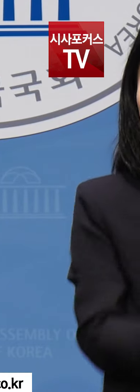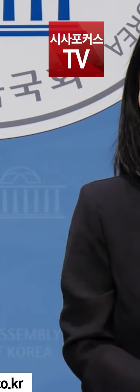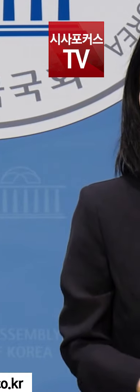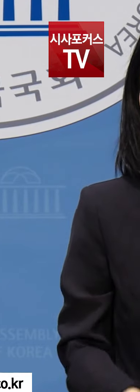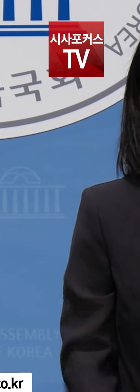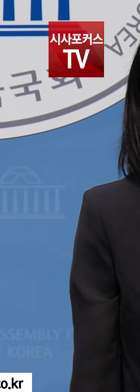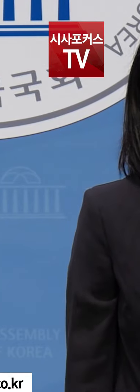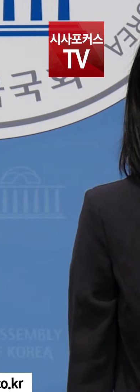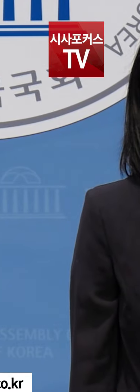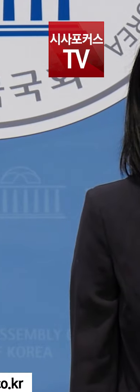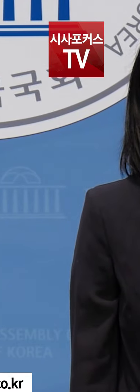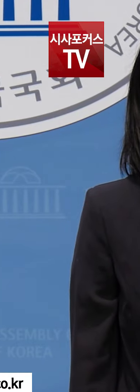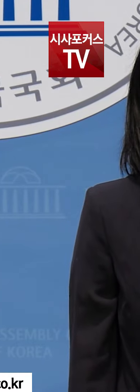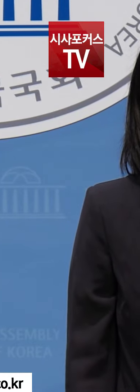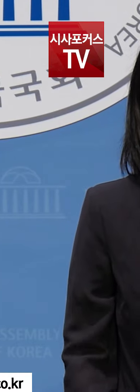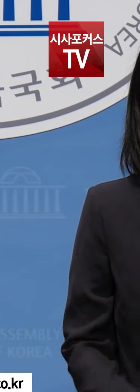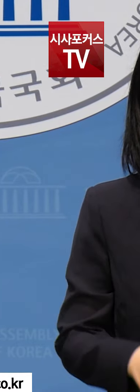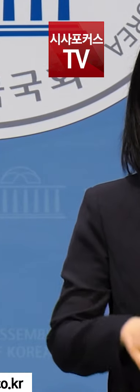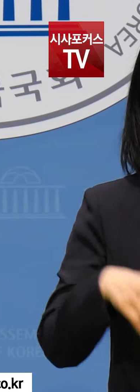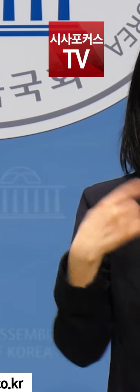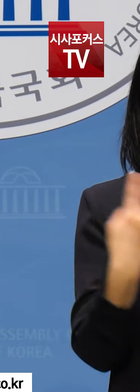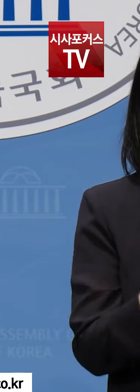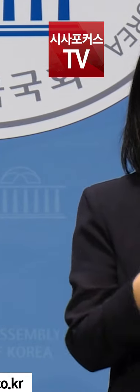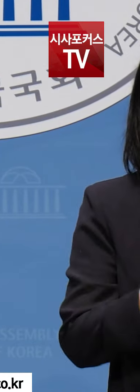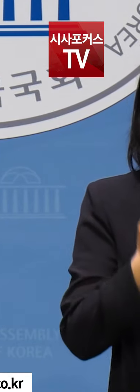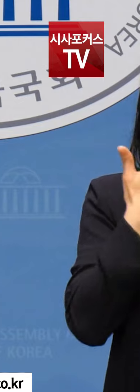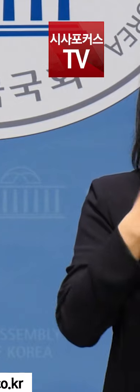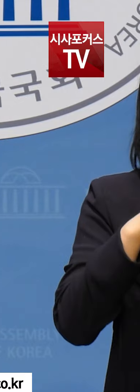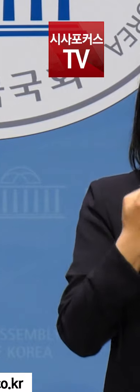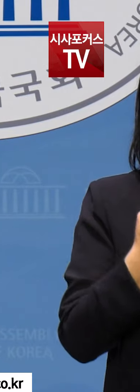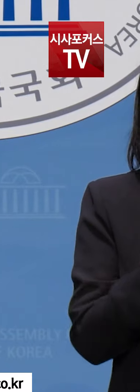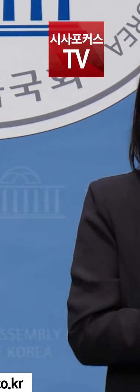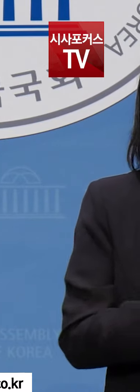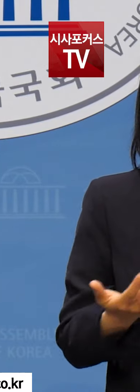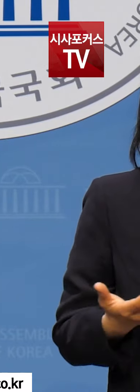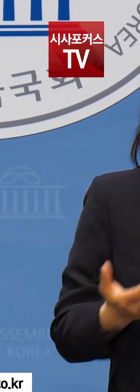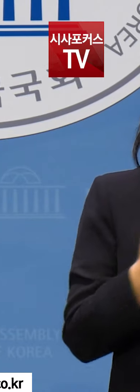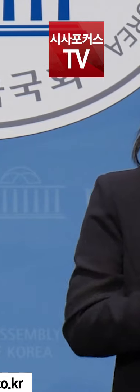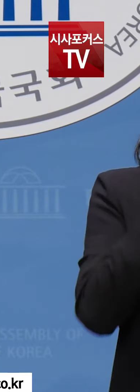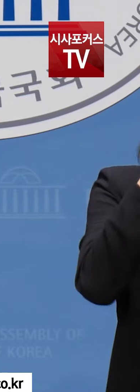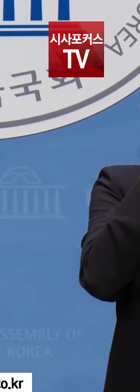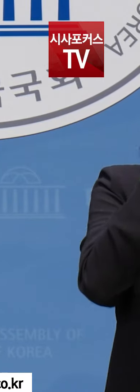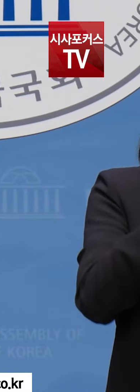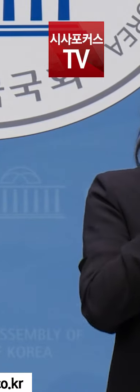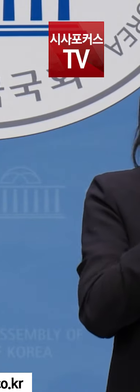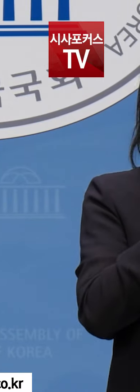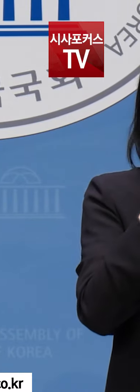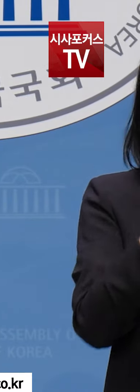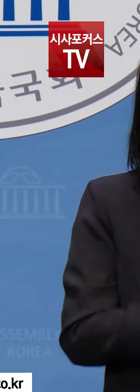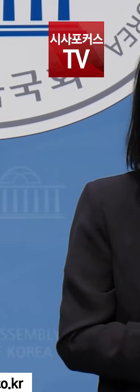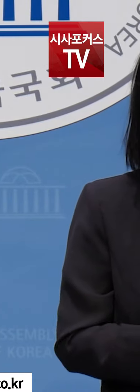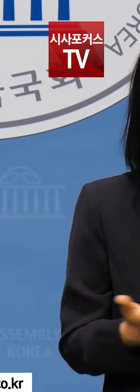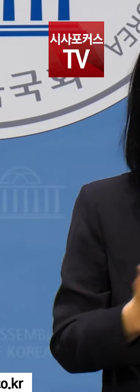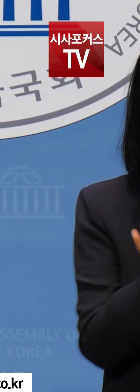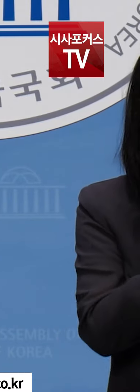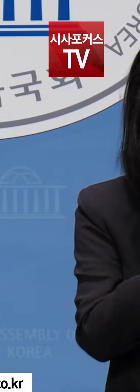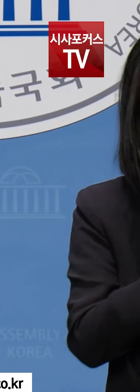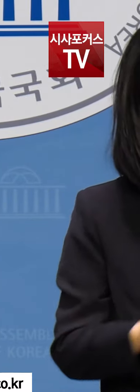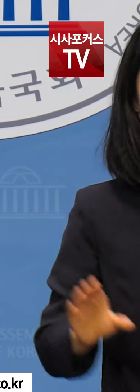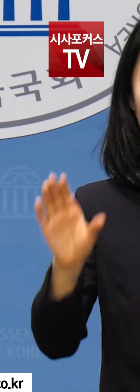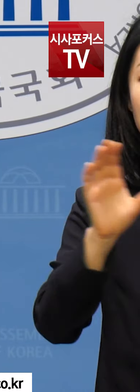무산시켰습니다. 욕을 먹어도 해야 할 일을 하겠다던 대통령이 할 일을 안 해 욕만 먹고 있는